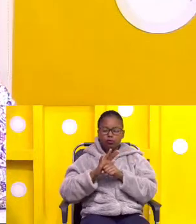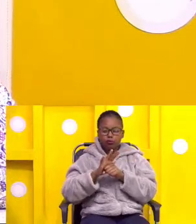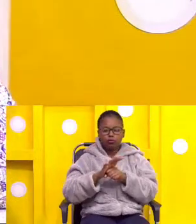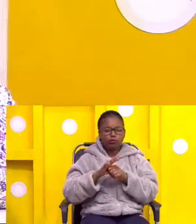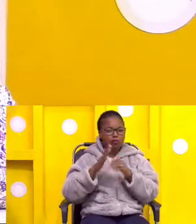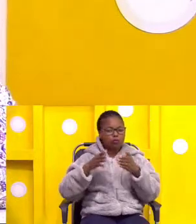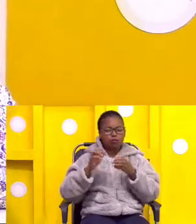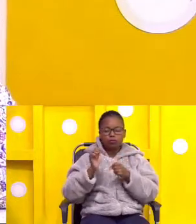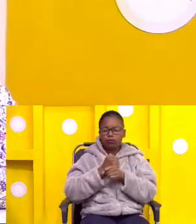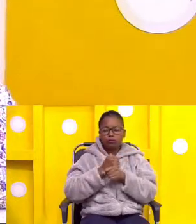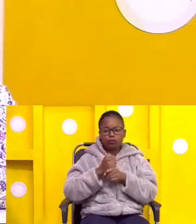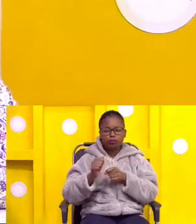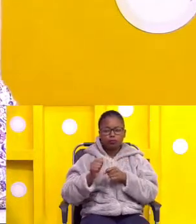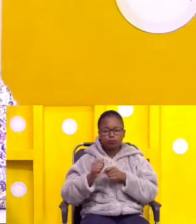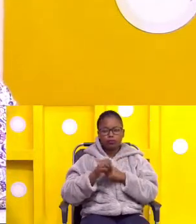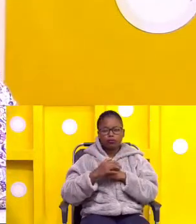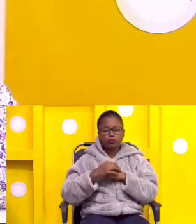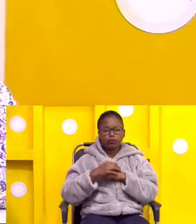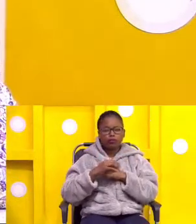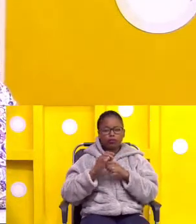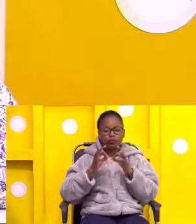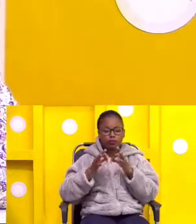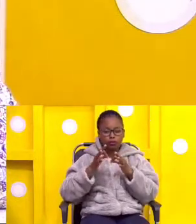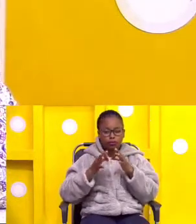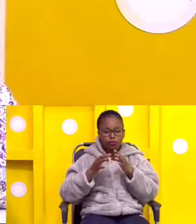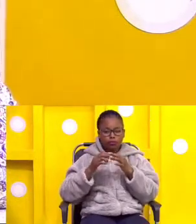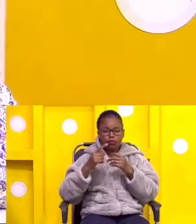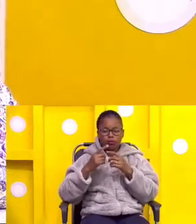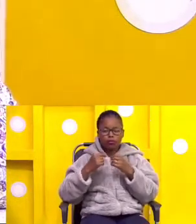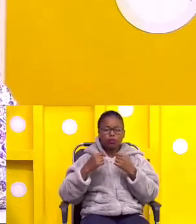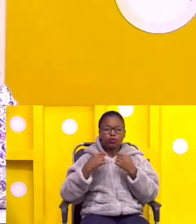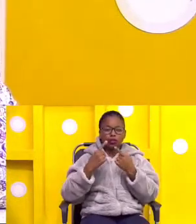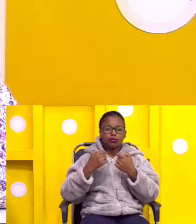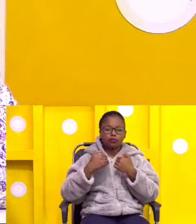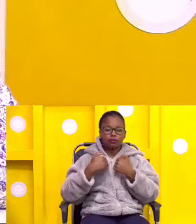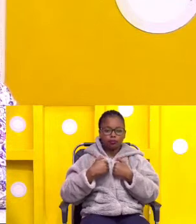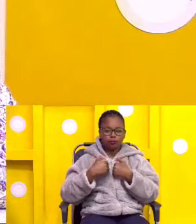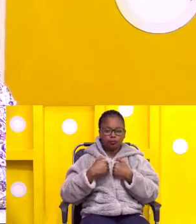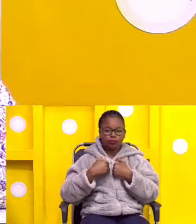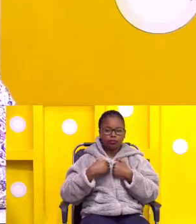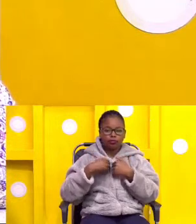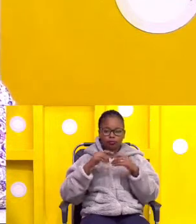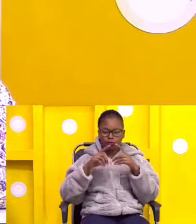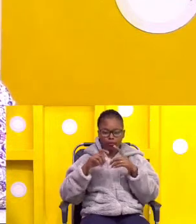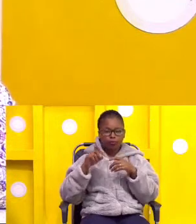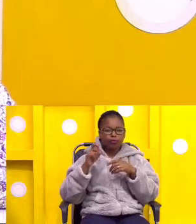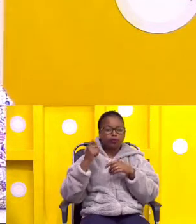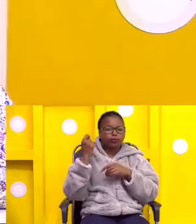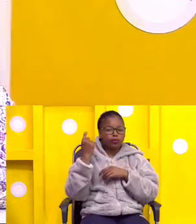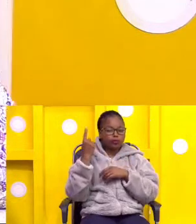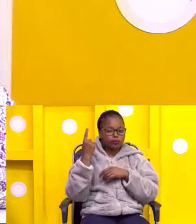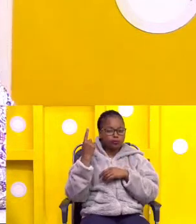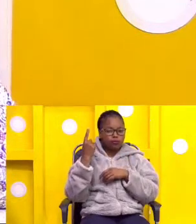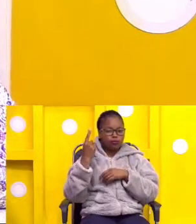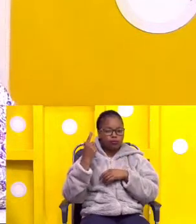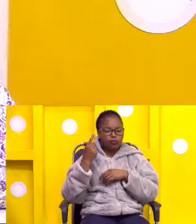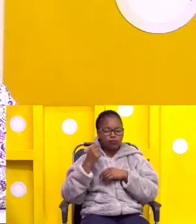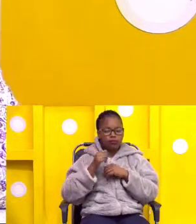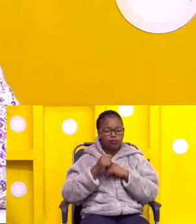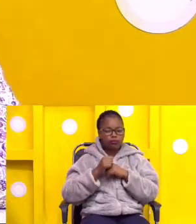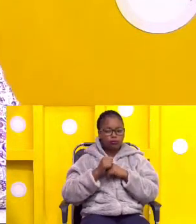mundu no ngithinikanio ni mundu uke unjire na ciiko hindi iyo no nyite ati ni uthinikanirio ni